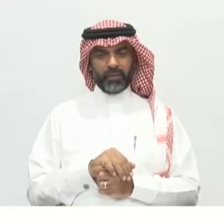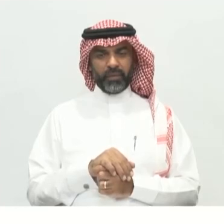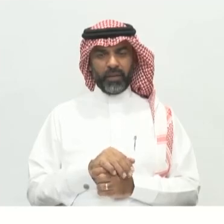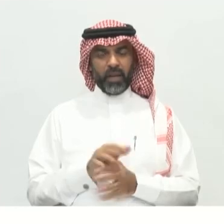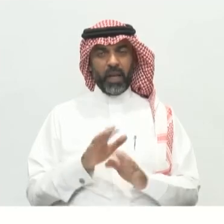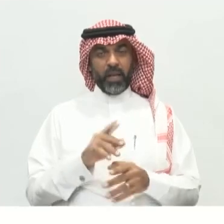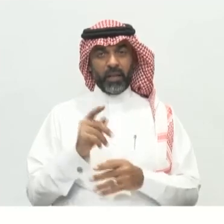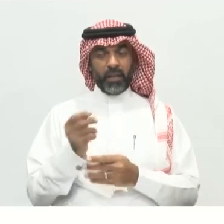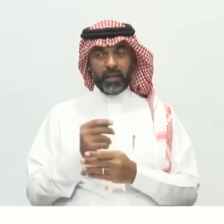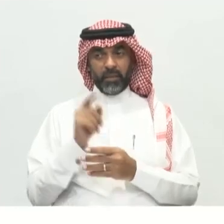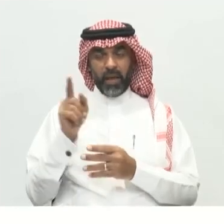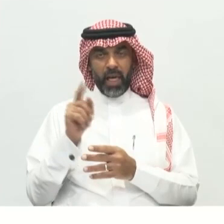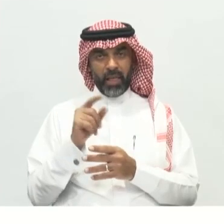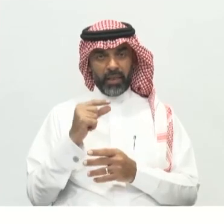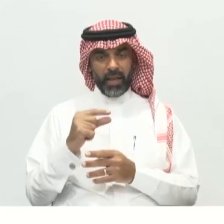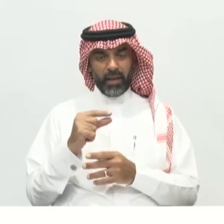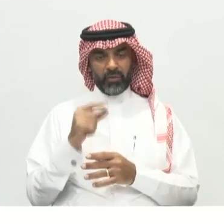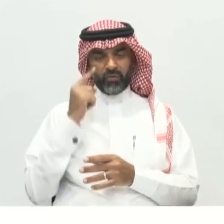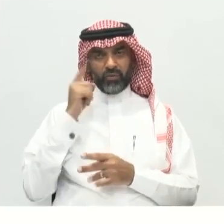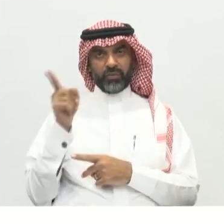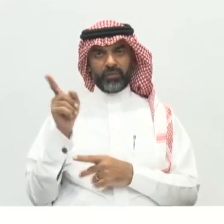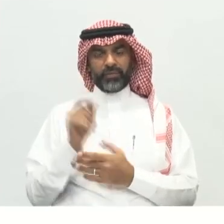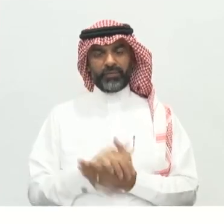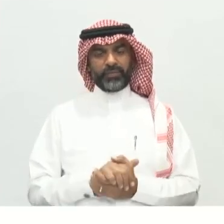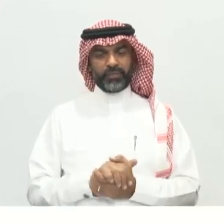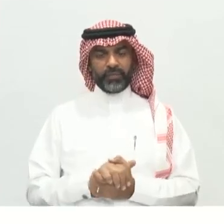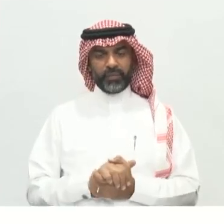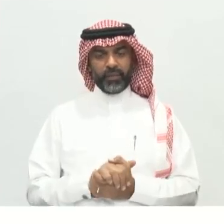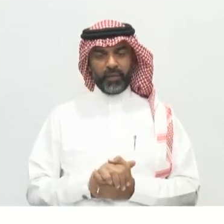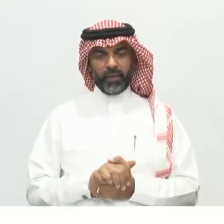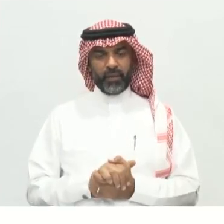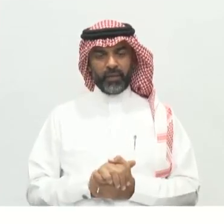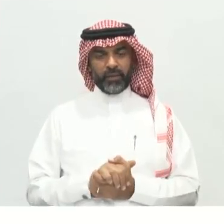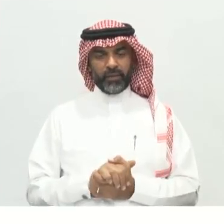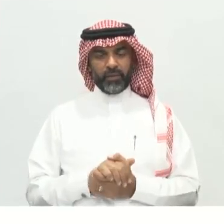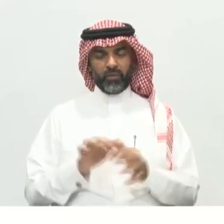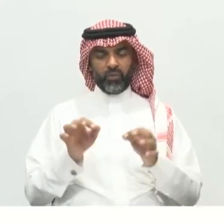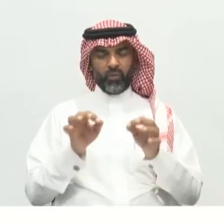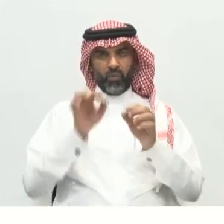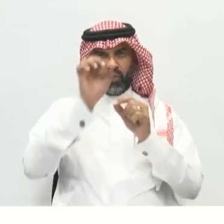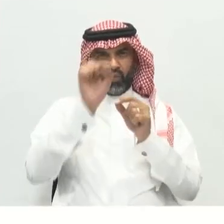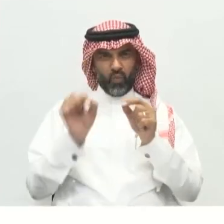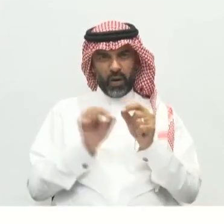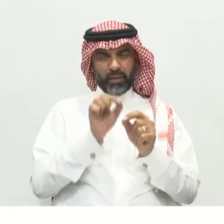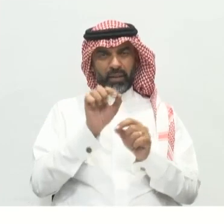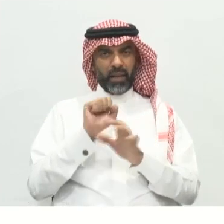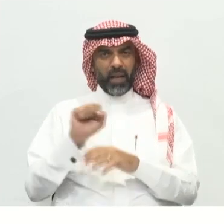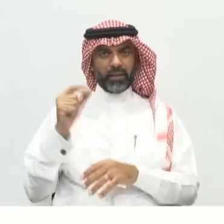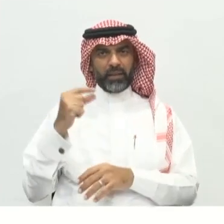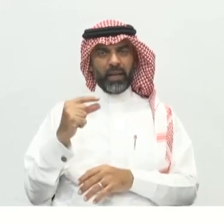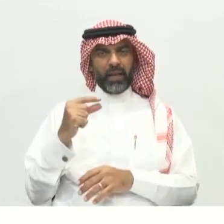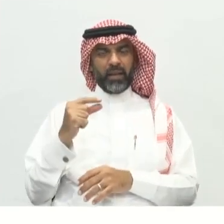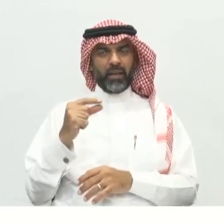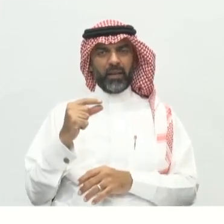ولرسم هذه الداله نتذكر معا نتذكر هنا رسم المخطط الخاص بهذه الداله من